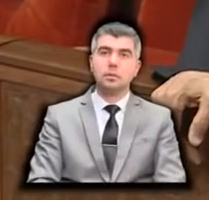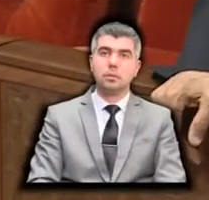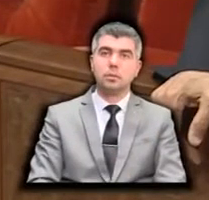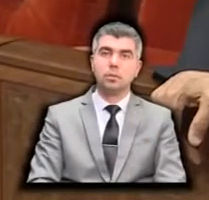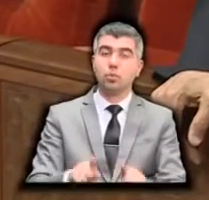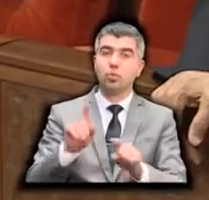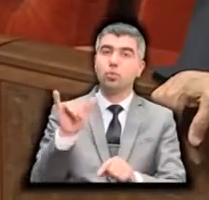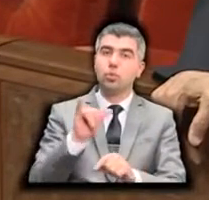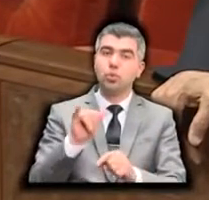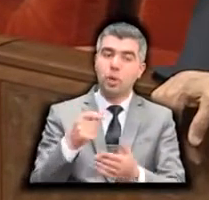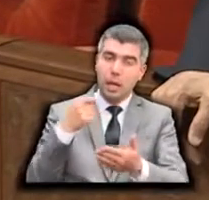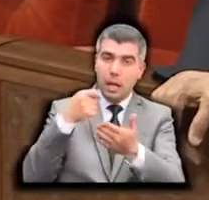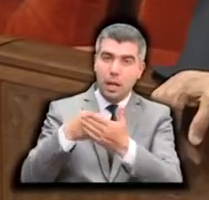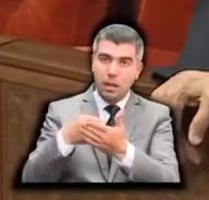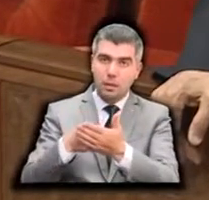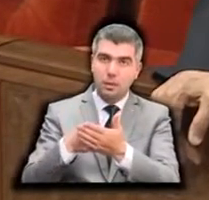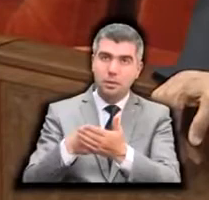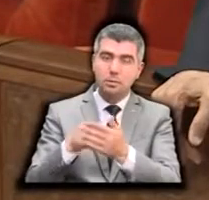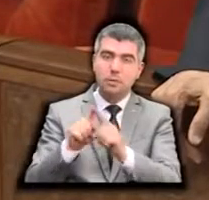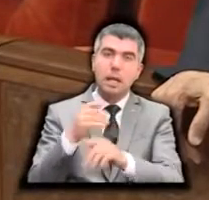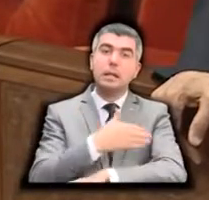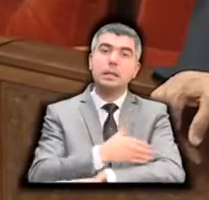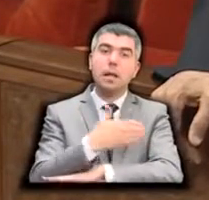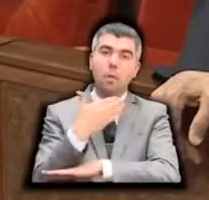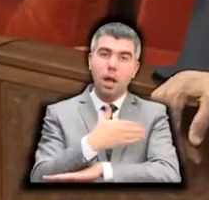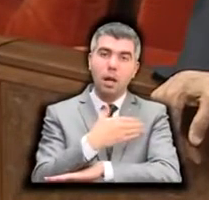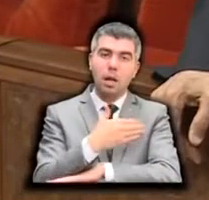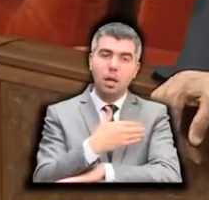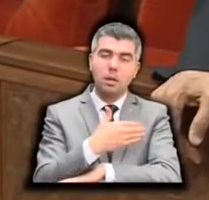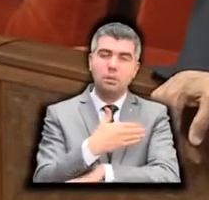شحال ادى في الواجبات الجمركيه كيسترجعها،